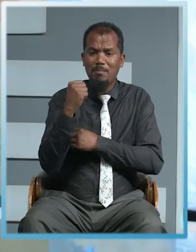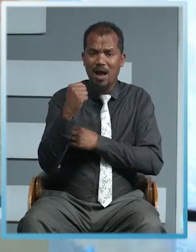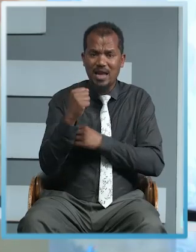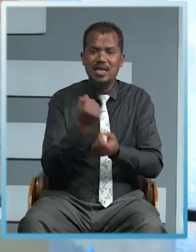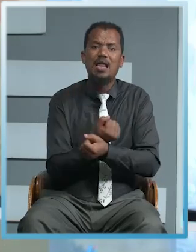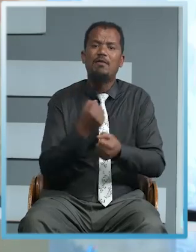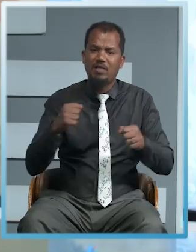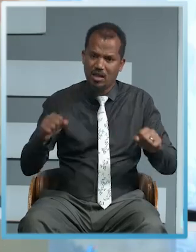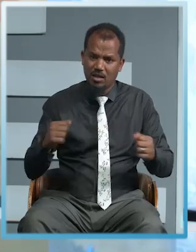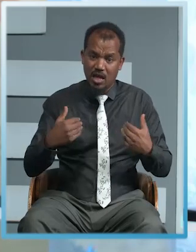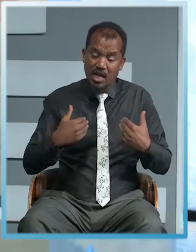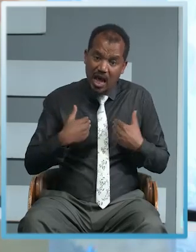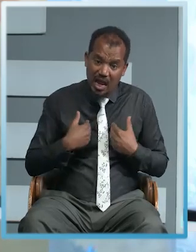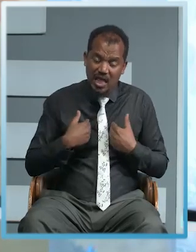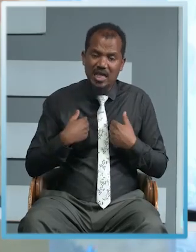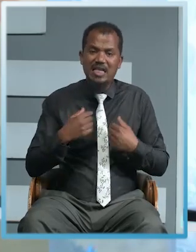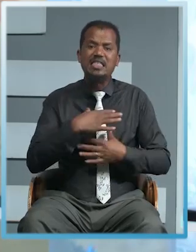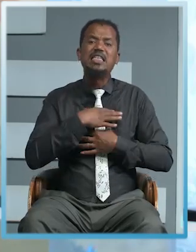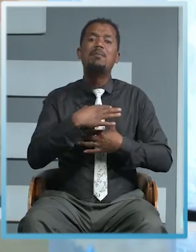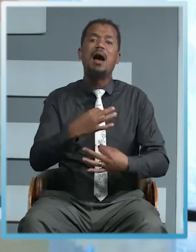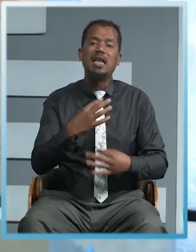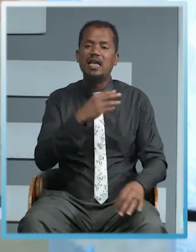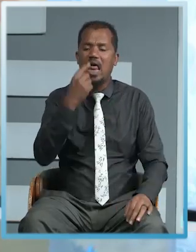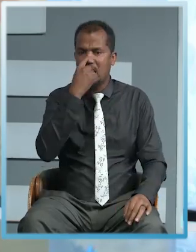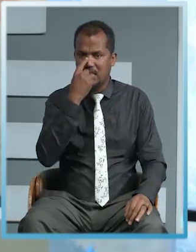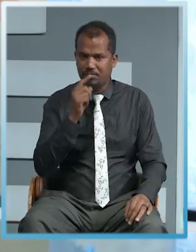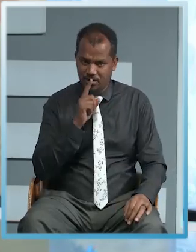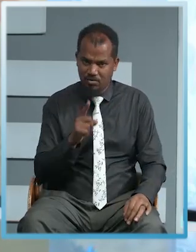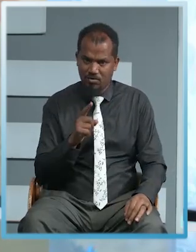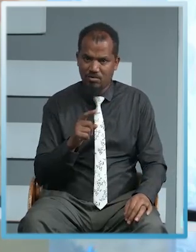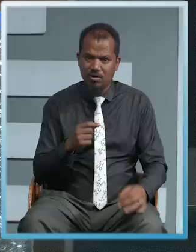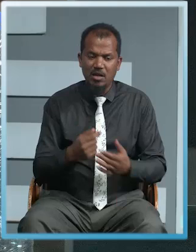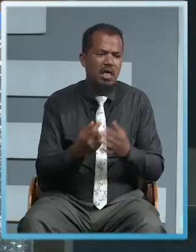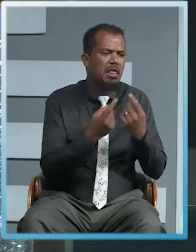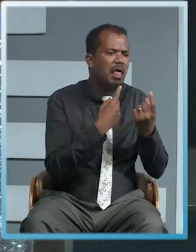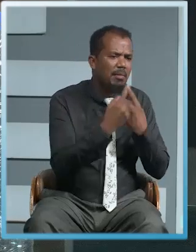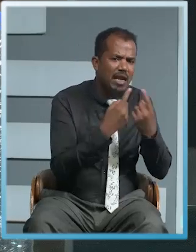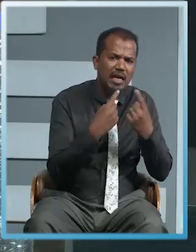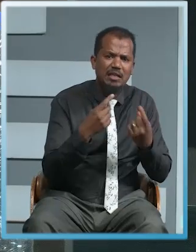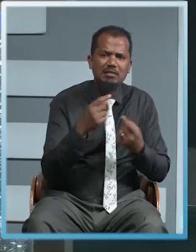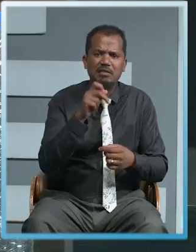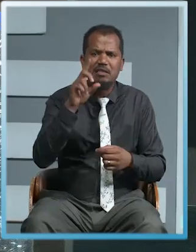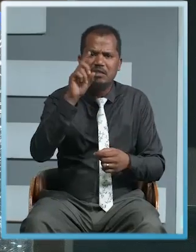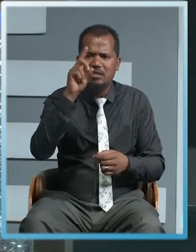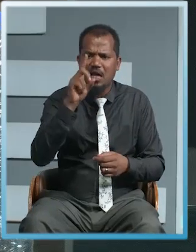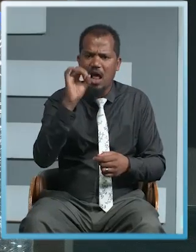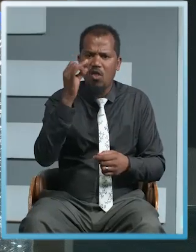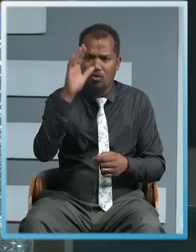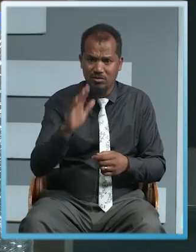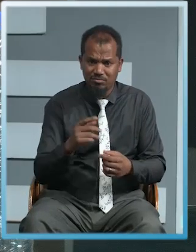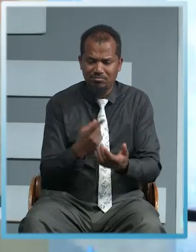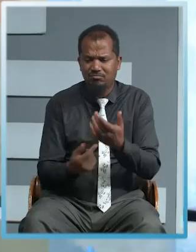በኃይል ለመፍታት ካለ ዝንባሌና ልምድ ነው እና የመነጋገርና በዲያሎግ